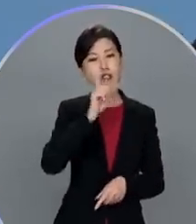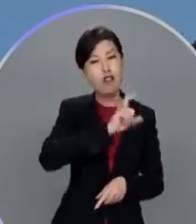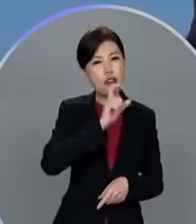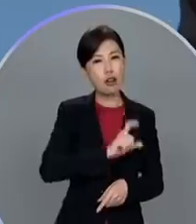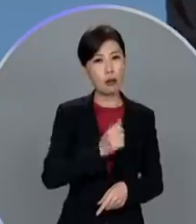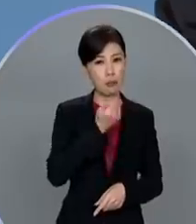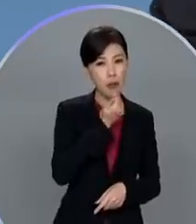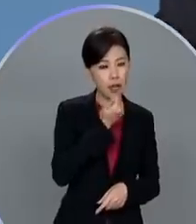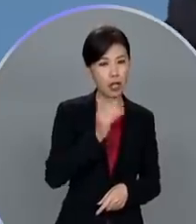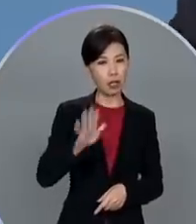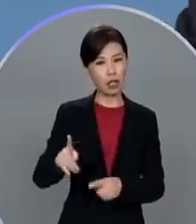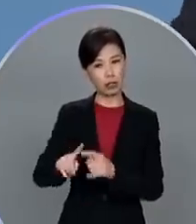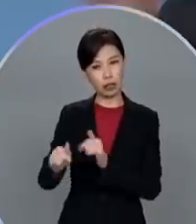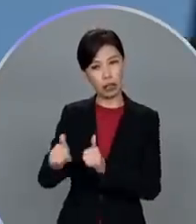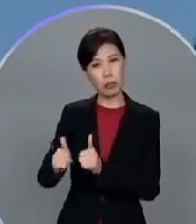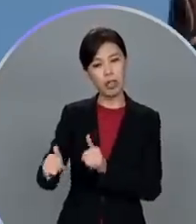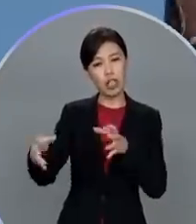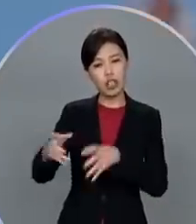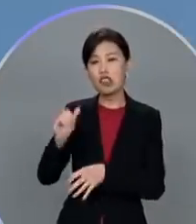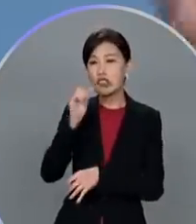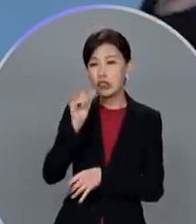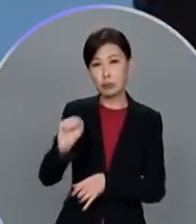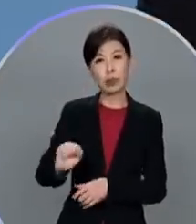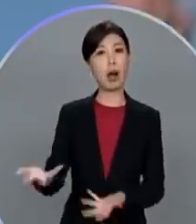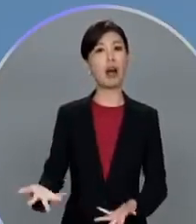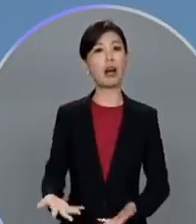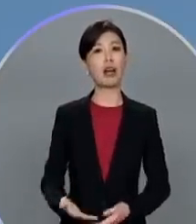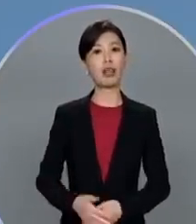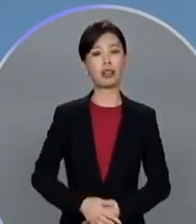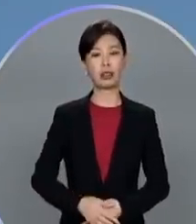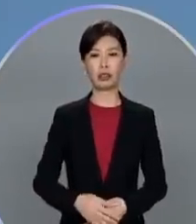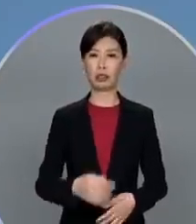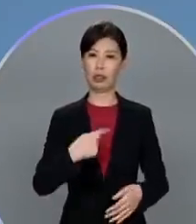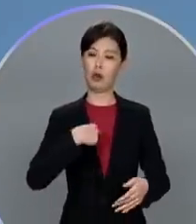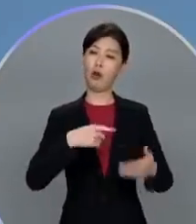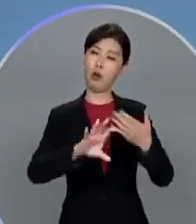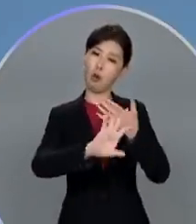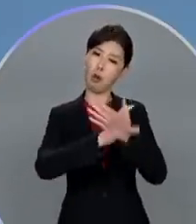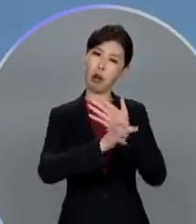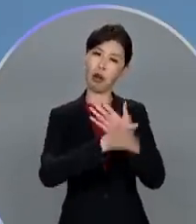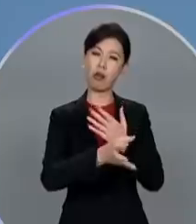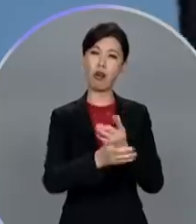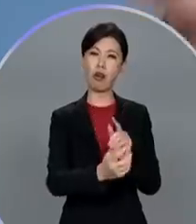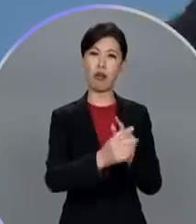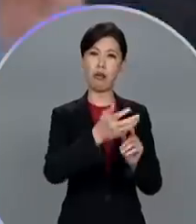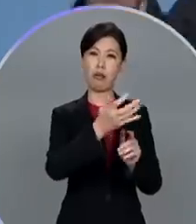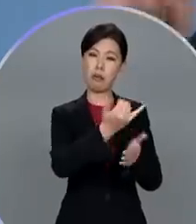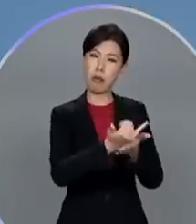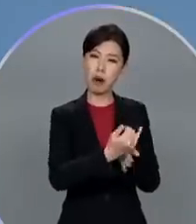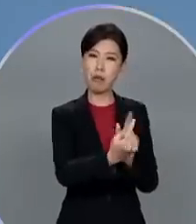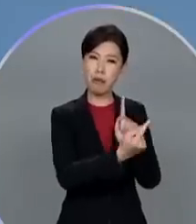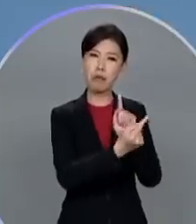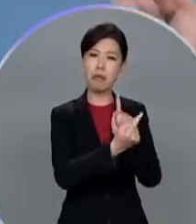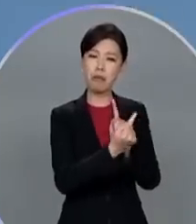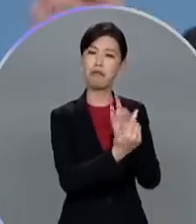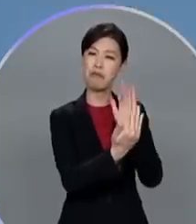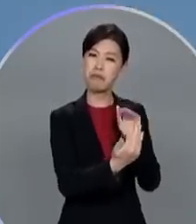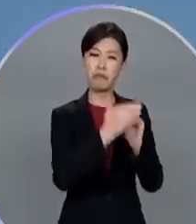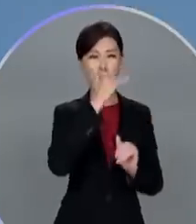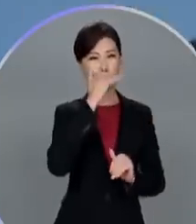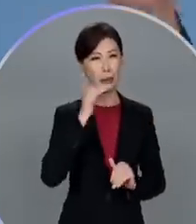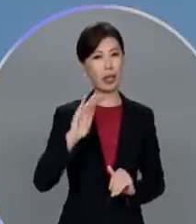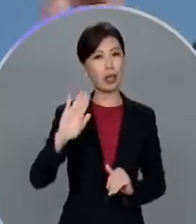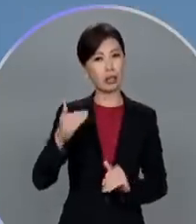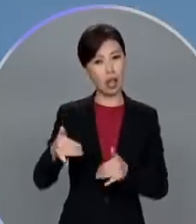姓吃卤肉饭吗？总统可以代表国家接见外宾温文儒雅，总统不能到路边摊热